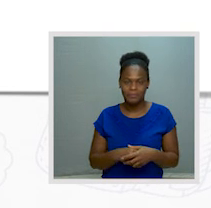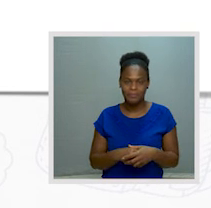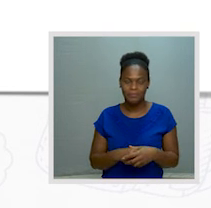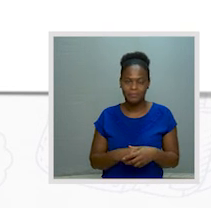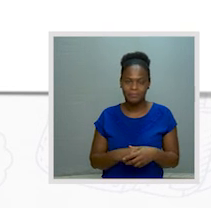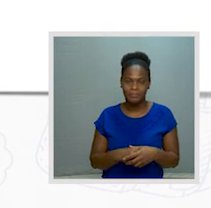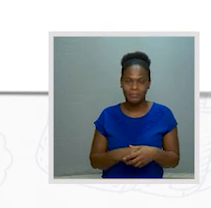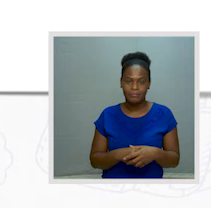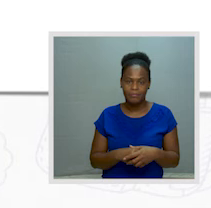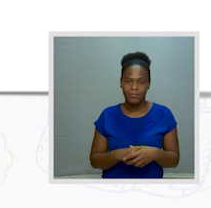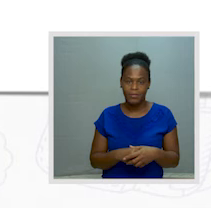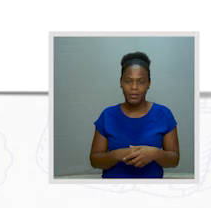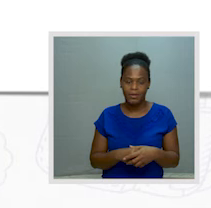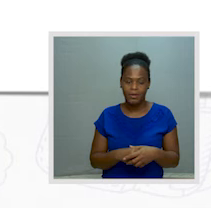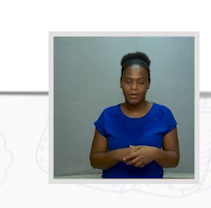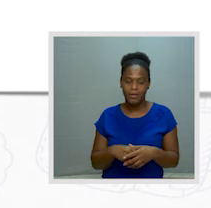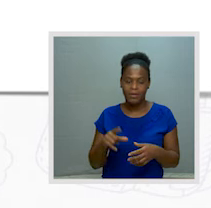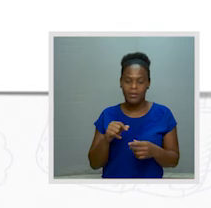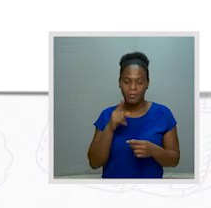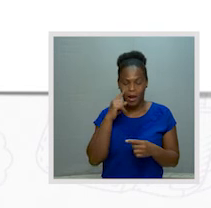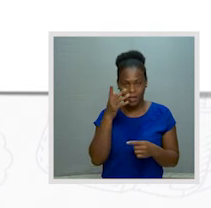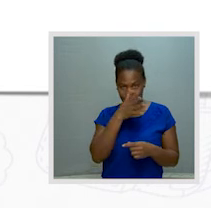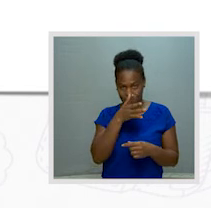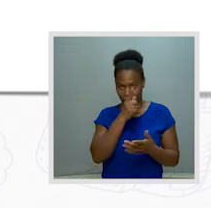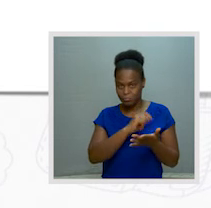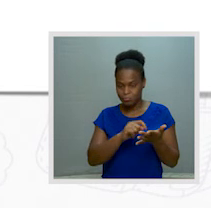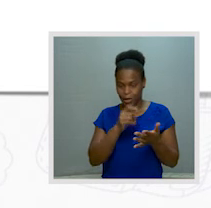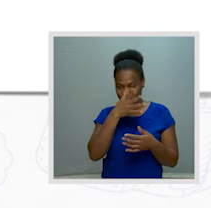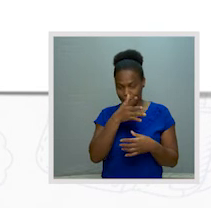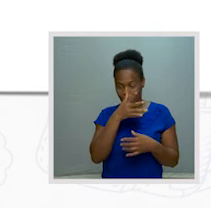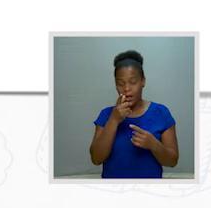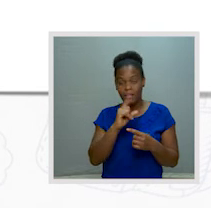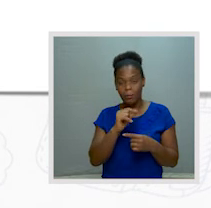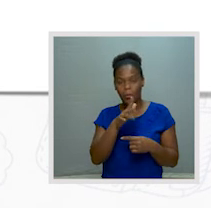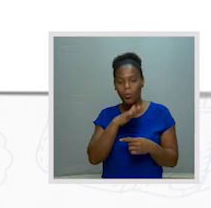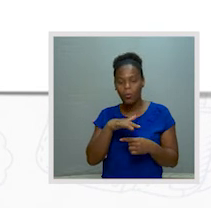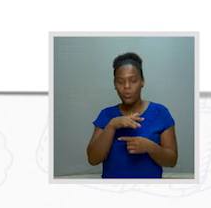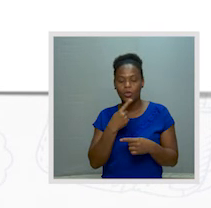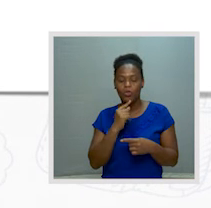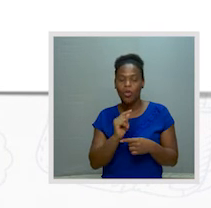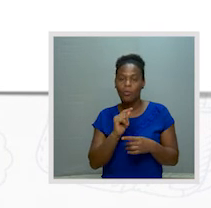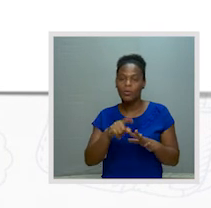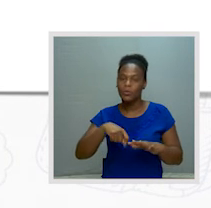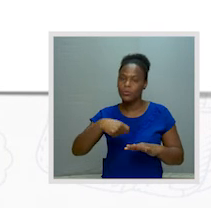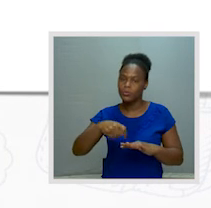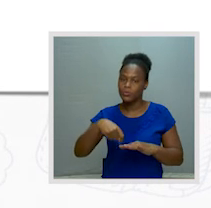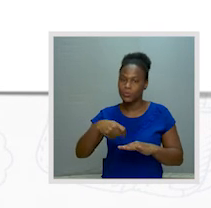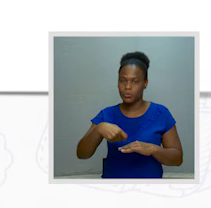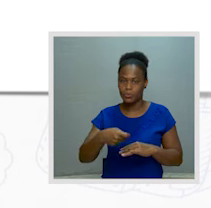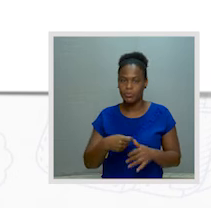projet. Très bien. Et des activités, on a utilisé le